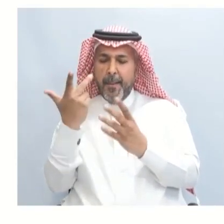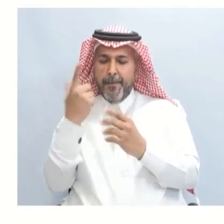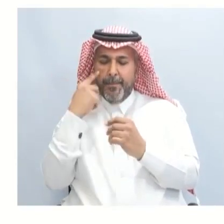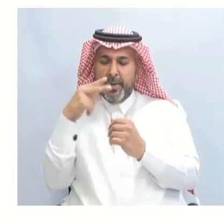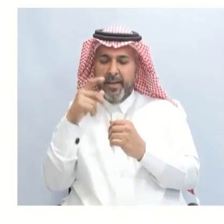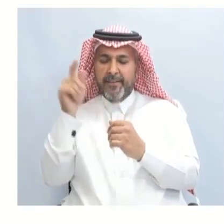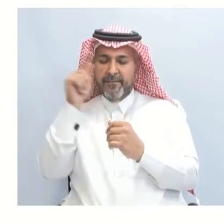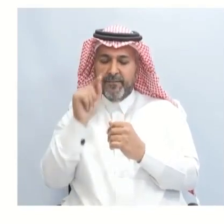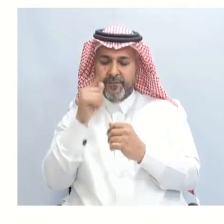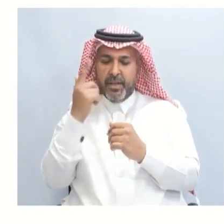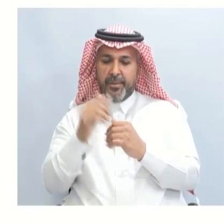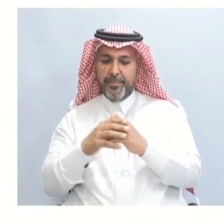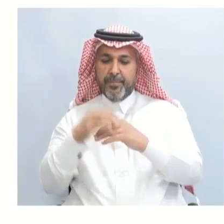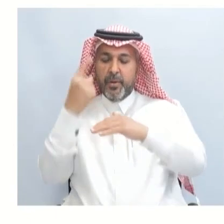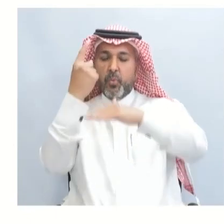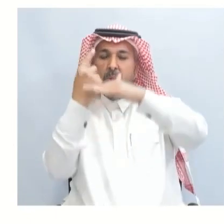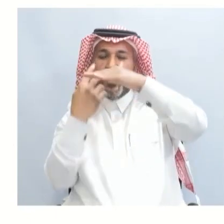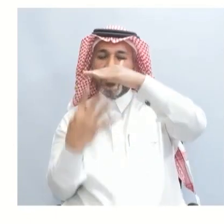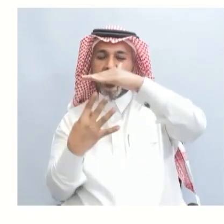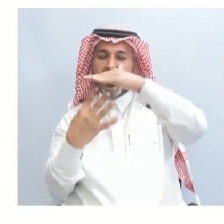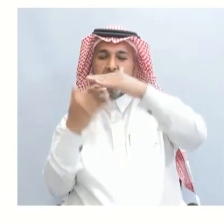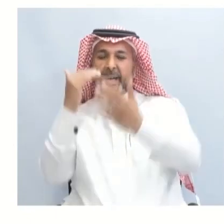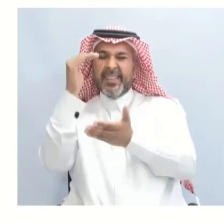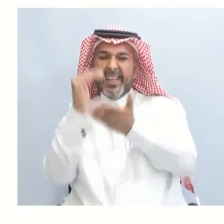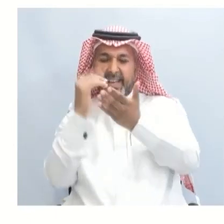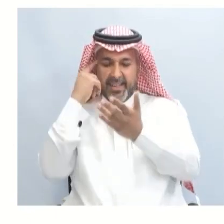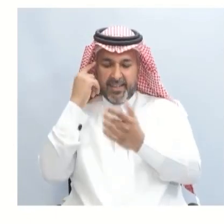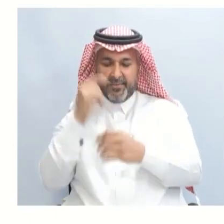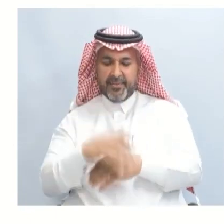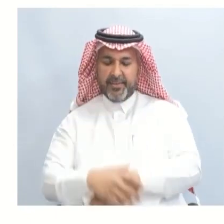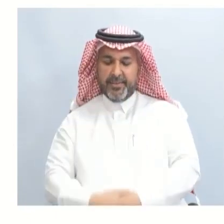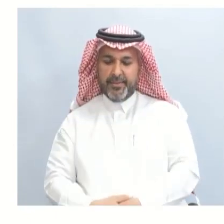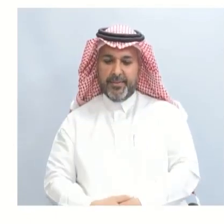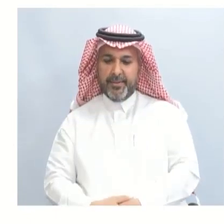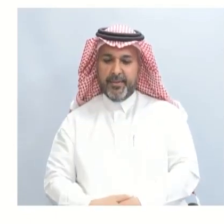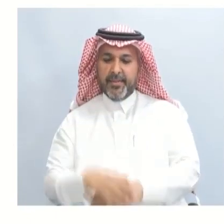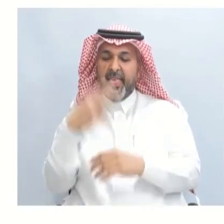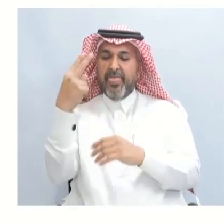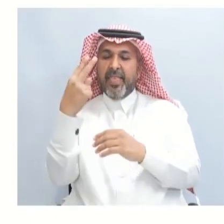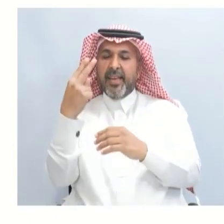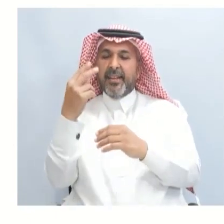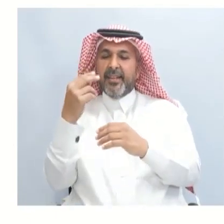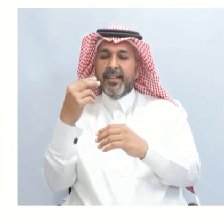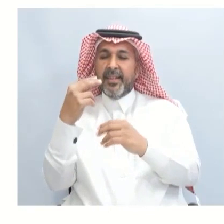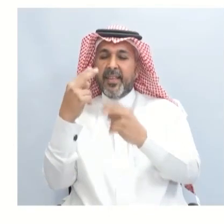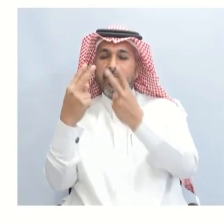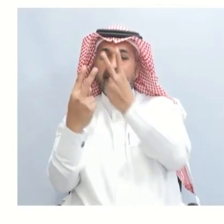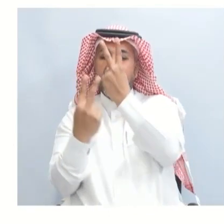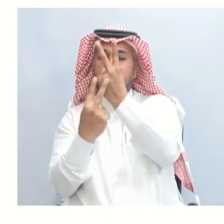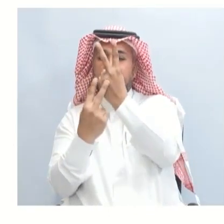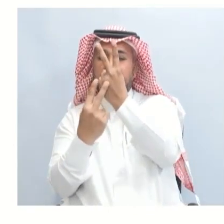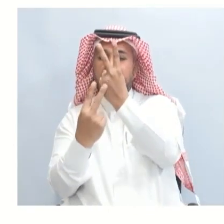ستكون قيمه الاف كم ربع لماذا ربع تاخذ الاثنين ار تربعها تقلبها اكتب الكلام اللي انا